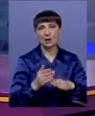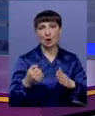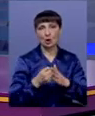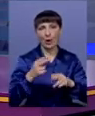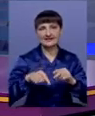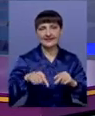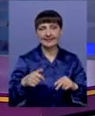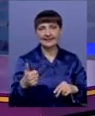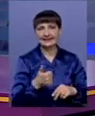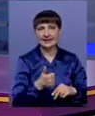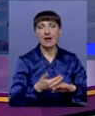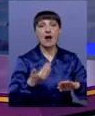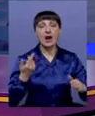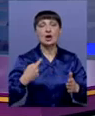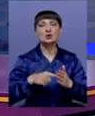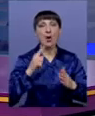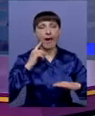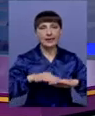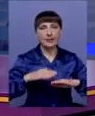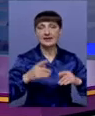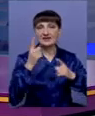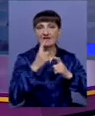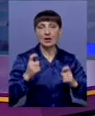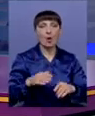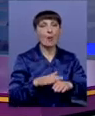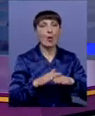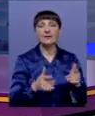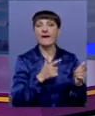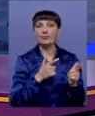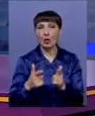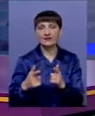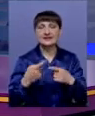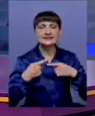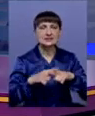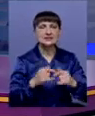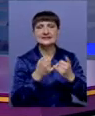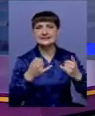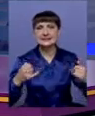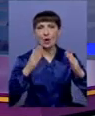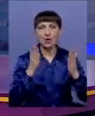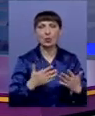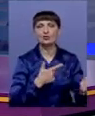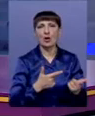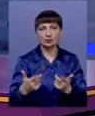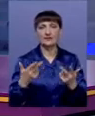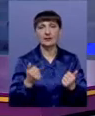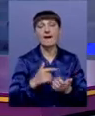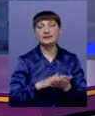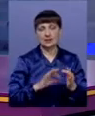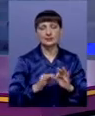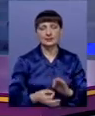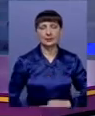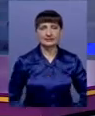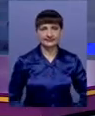этой недели. Ранее в городском акимате заявляли о полной готовности инженерных сетей и котельных. Аян Рафина Рикбаева